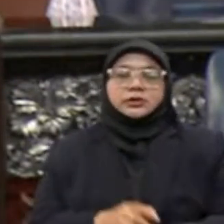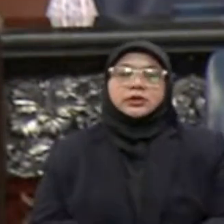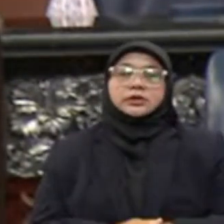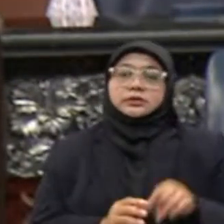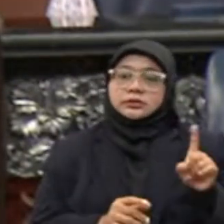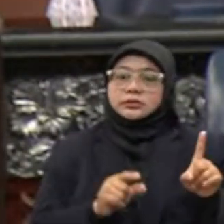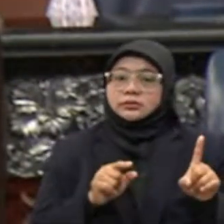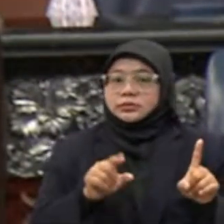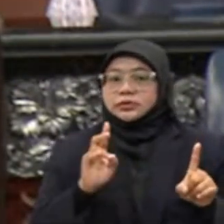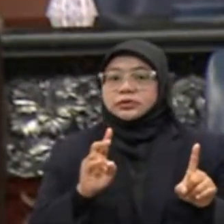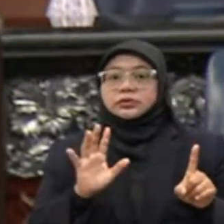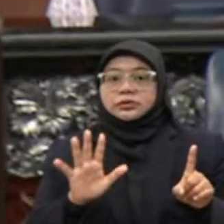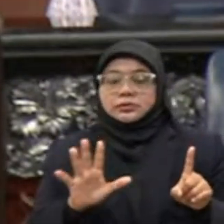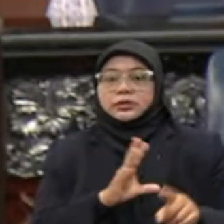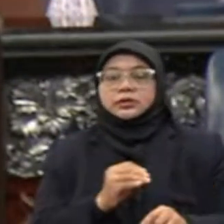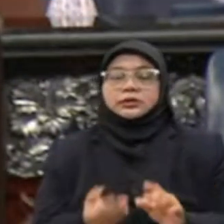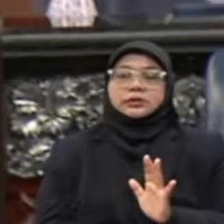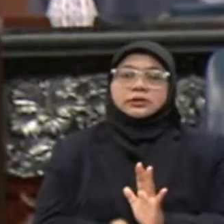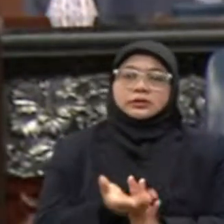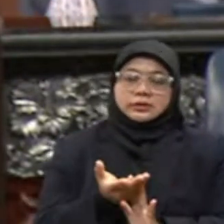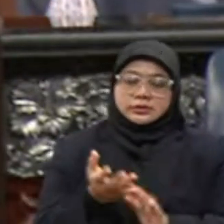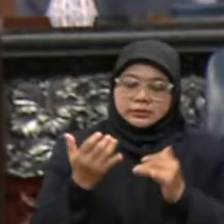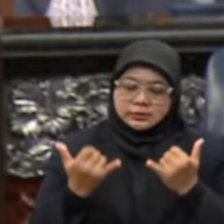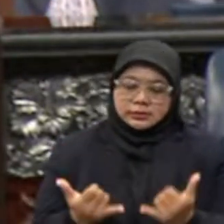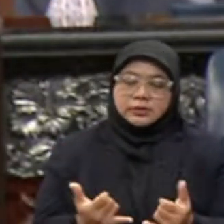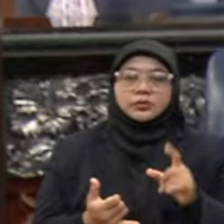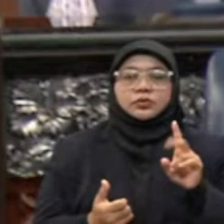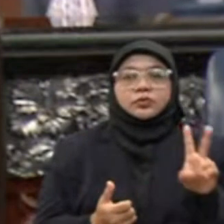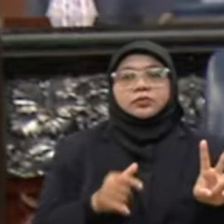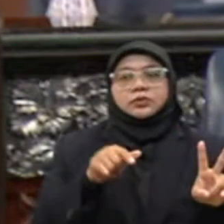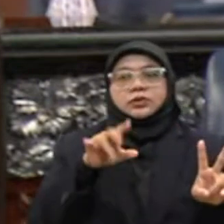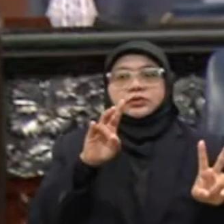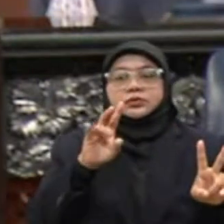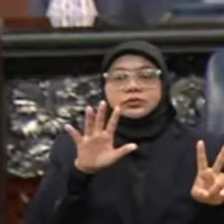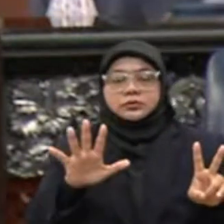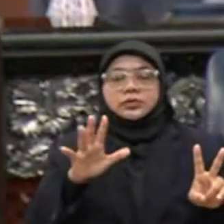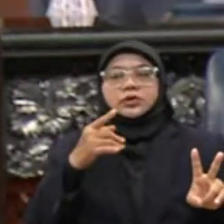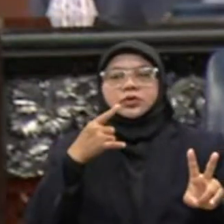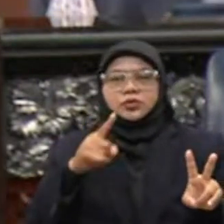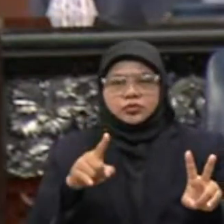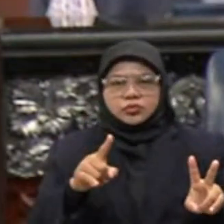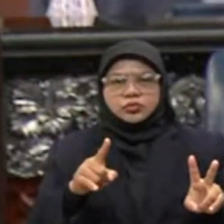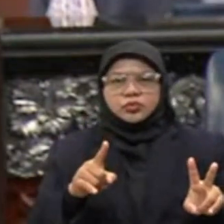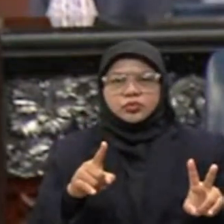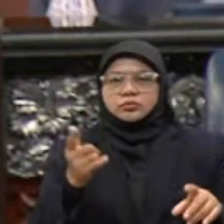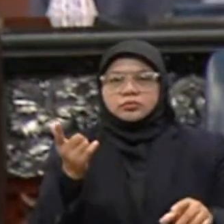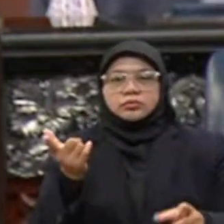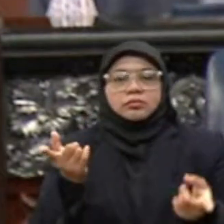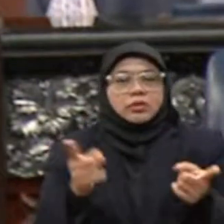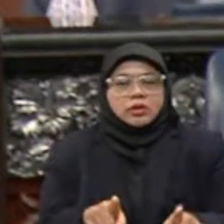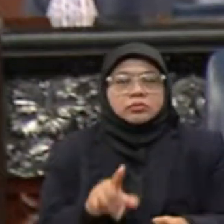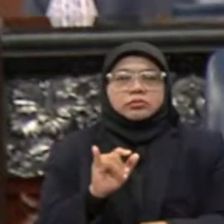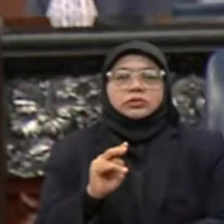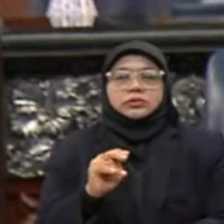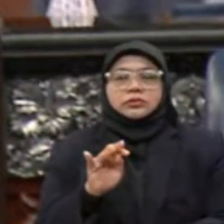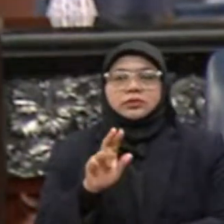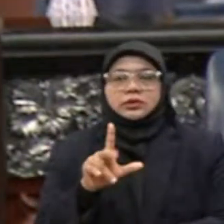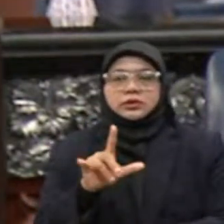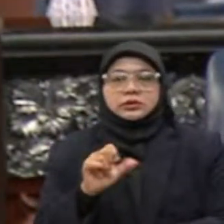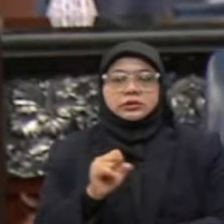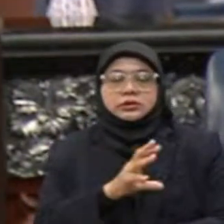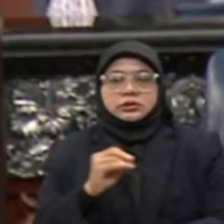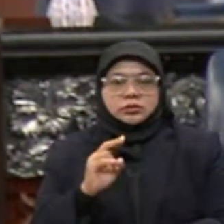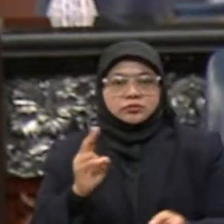satuan 75 itulah maka dinaikkan hingga sekarang 2,75 bagi mengekang inflasi dan membetulkan smule apa yang